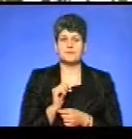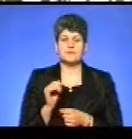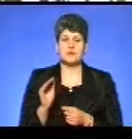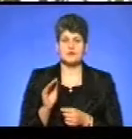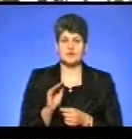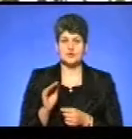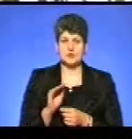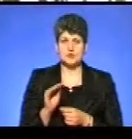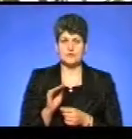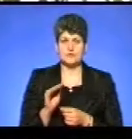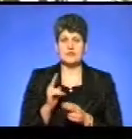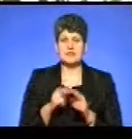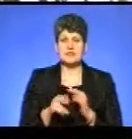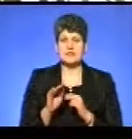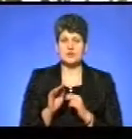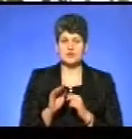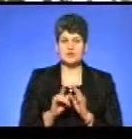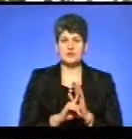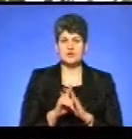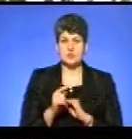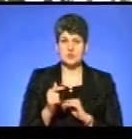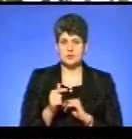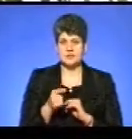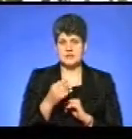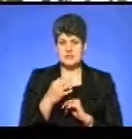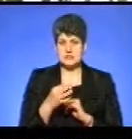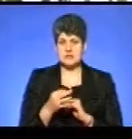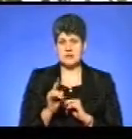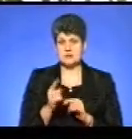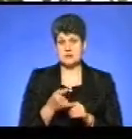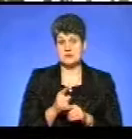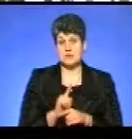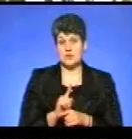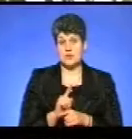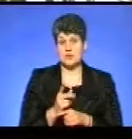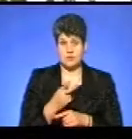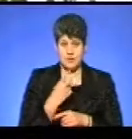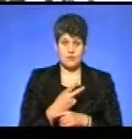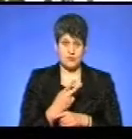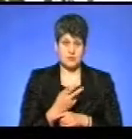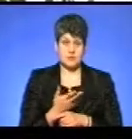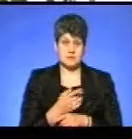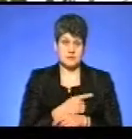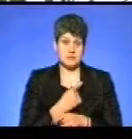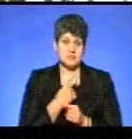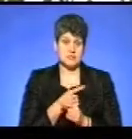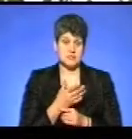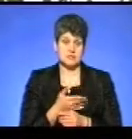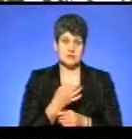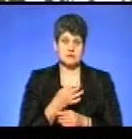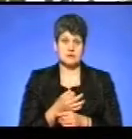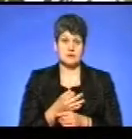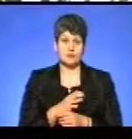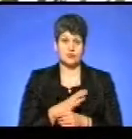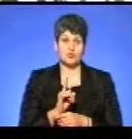жовтні, напевно, кінець жовтня і початок грудня, і мені сказали, що це була норма. Я показувала медсестрі і сказала, що тоді